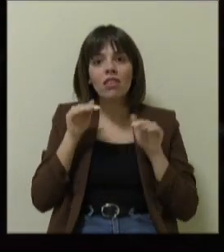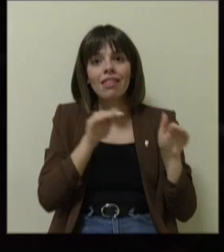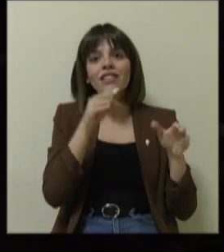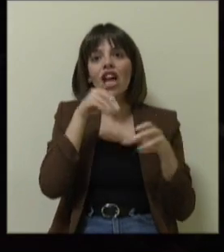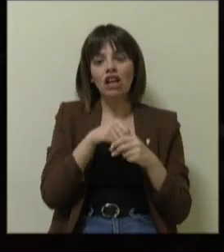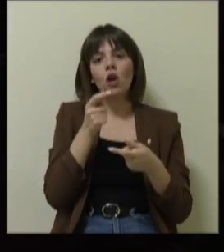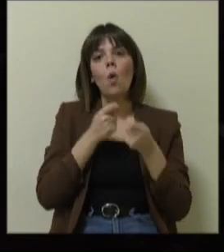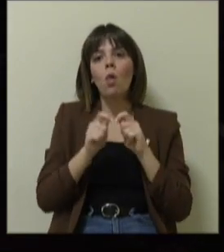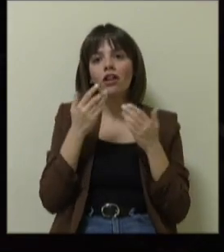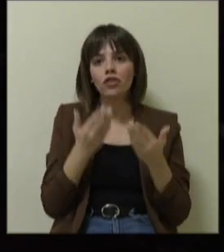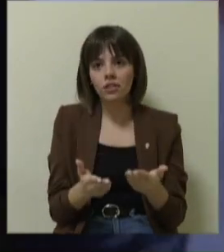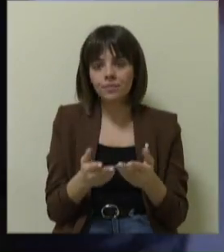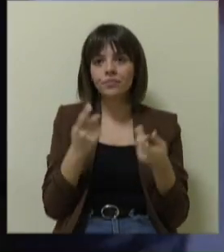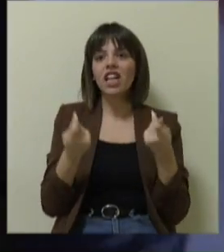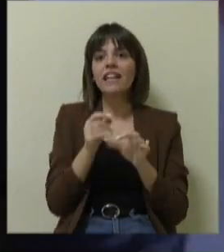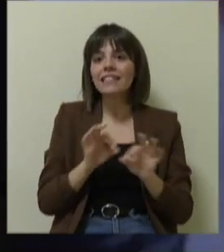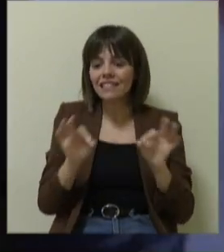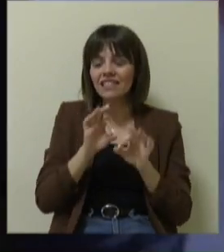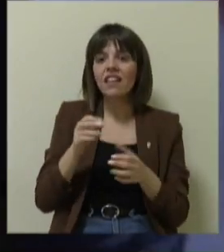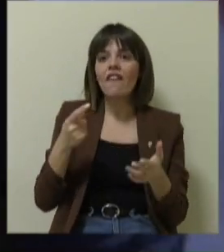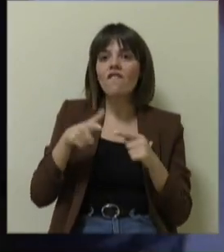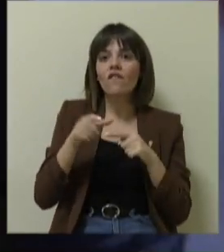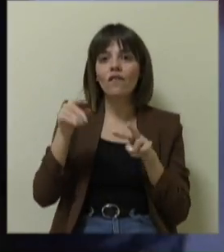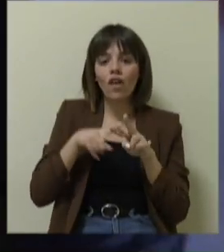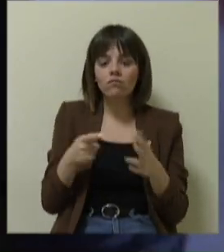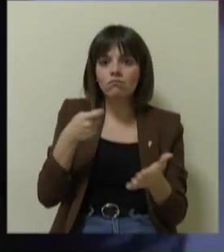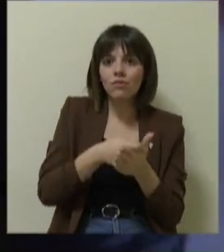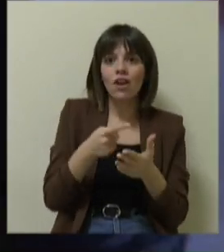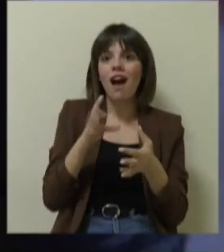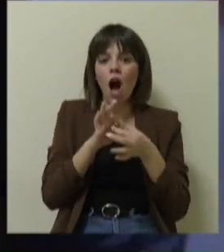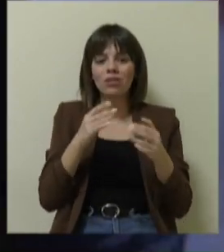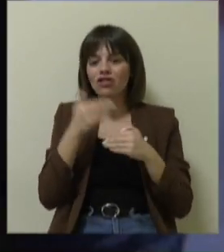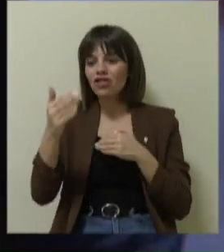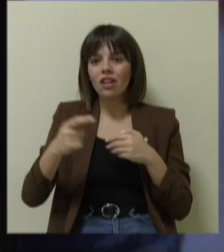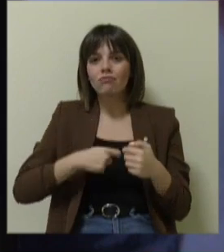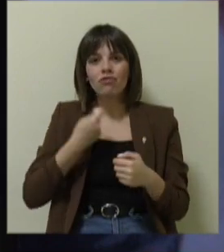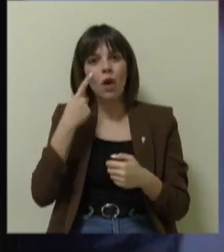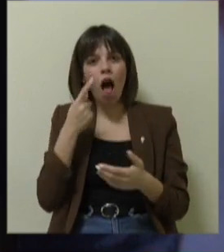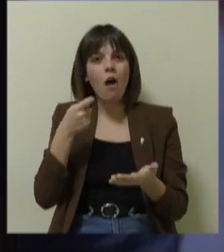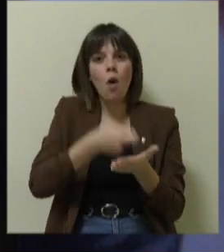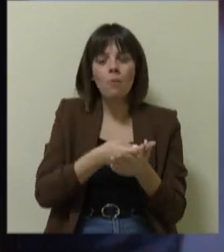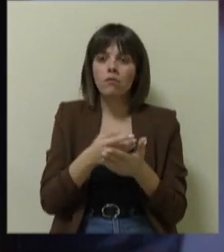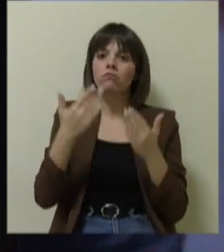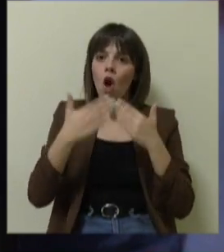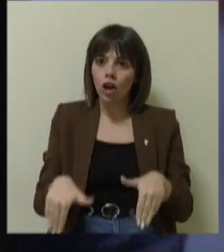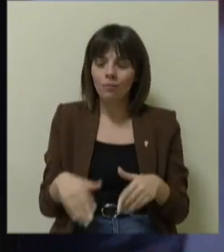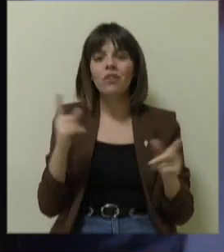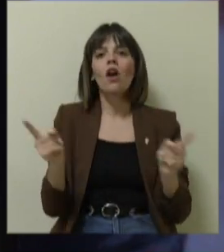için kullanacağız. İşsizlik fonunun amacı dışında kullanılmasını önleyeceğiz.